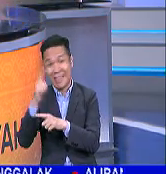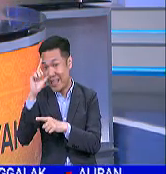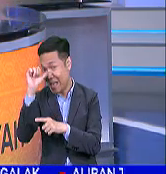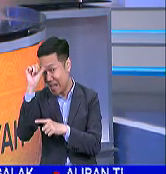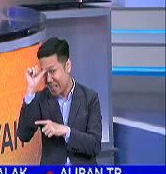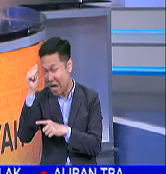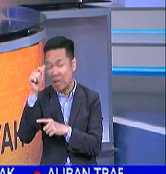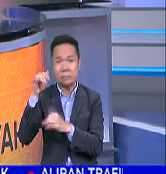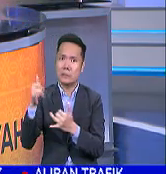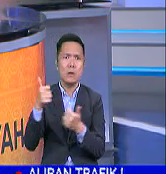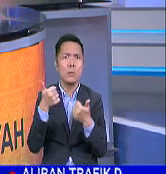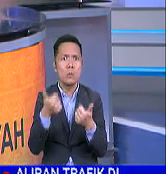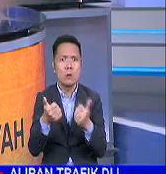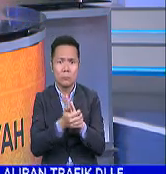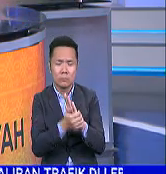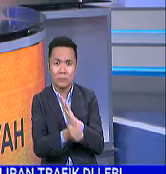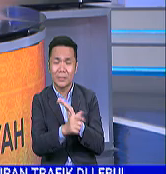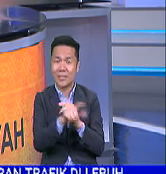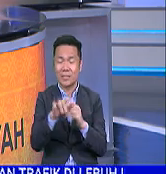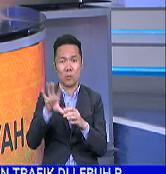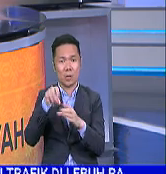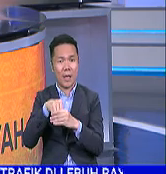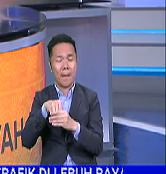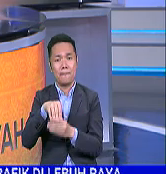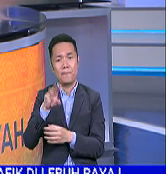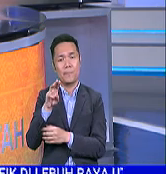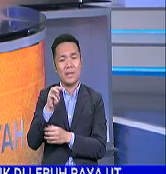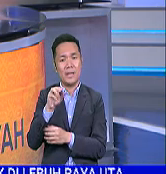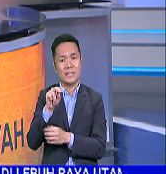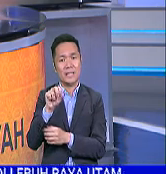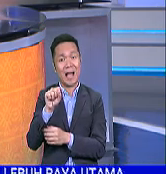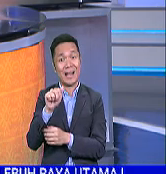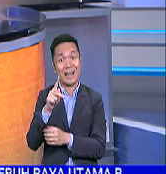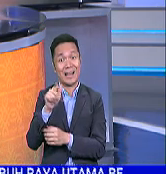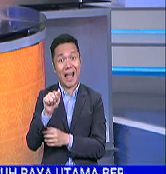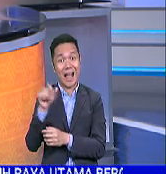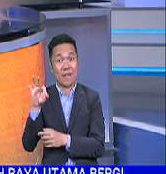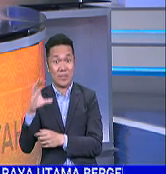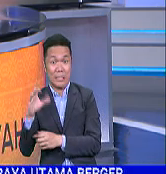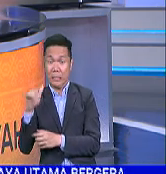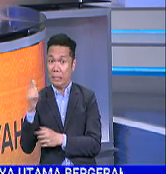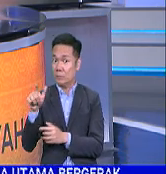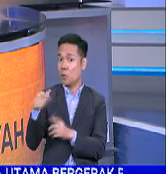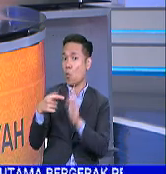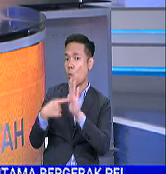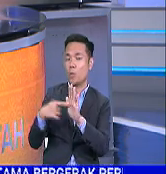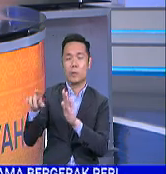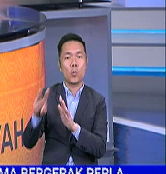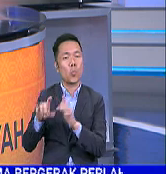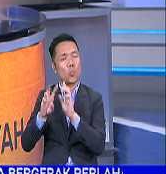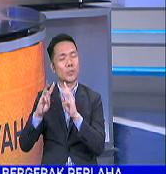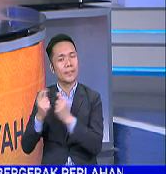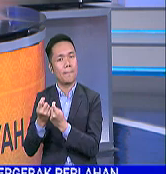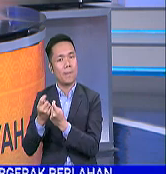menampilkan aksi cemerlang bersama skuad Misaka United FC baru-baru ini. Penjaga gol terbaik saingan Karnataka Women's League